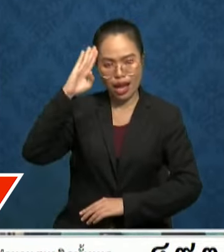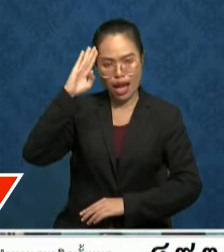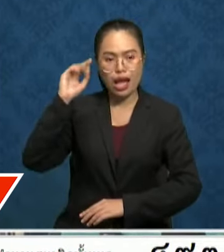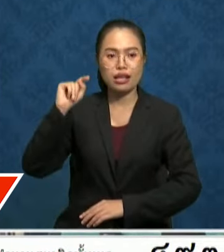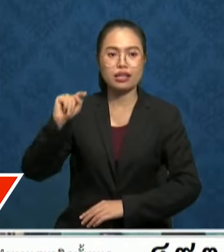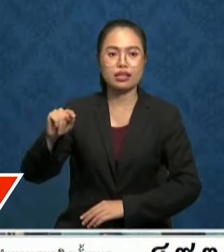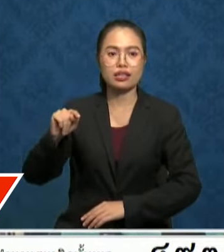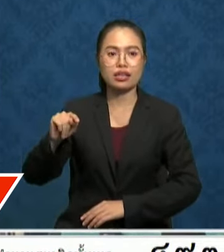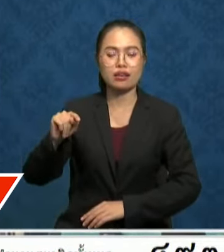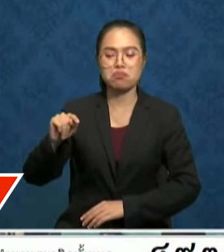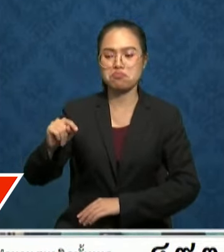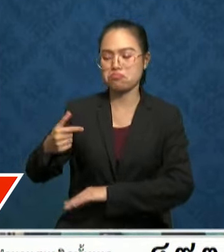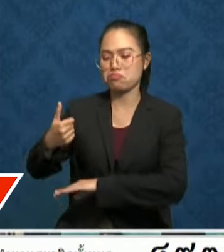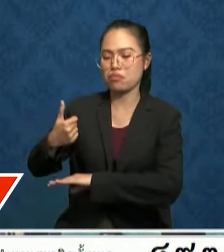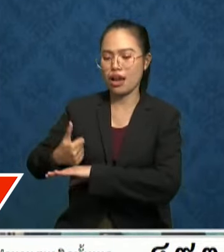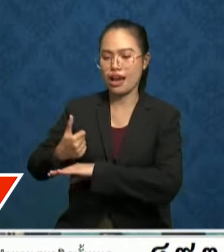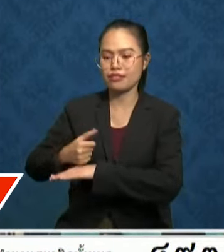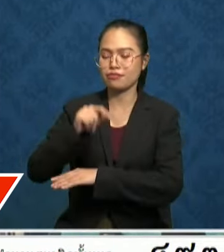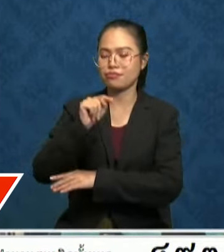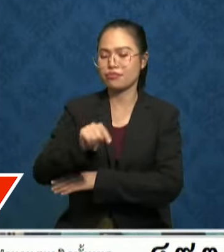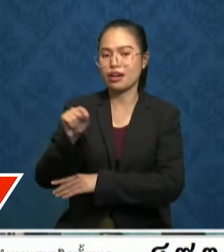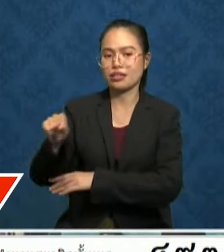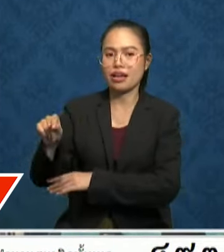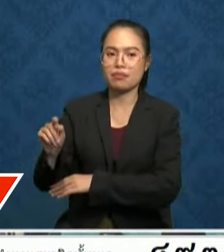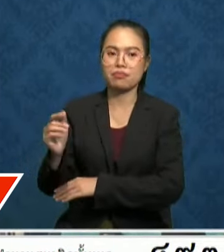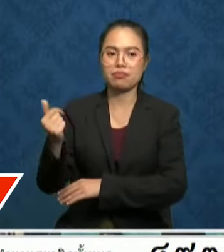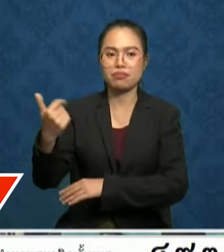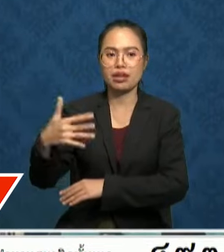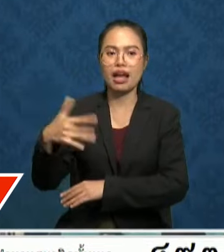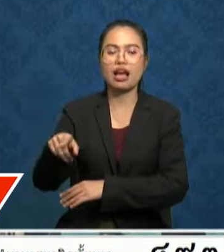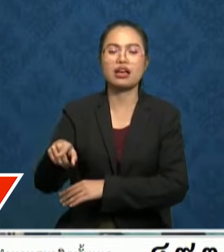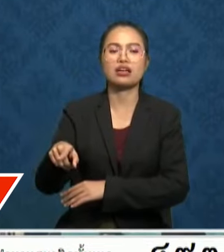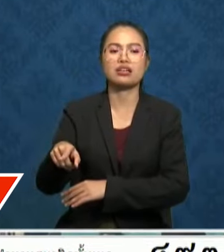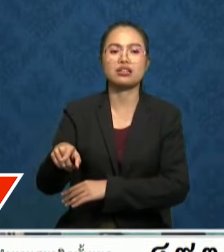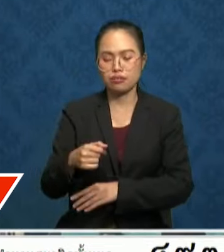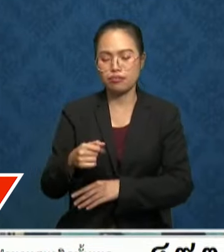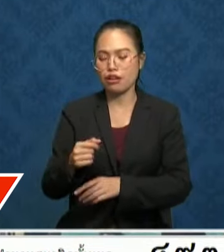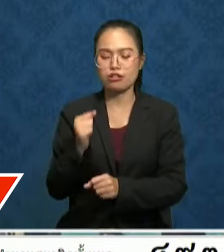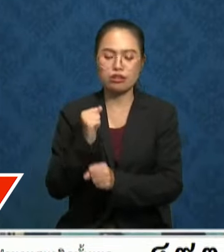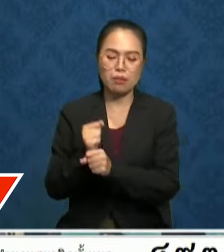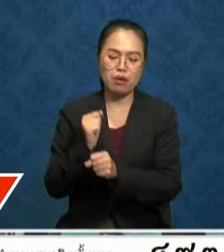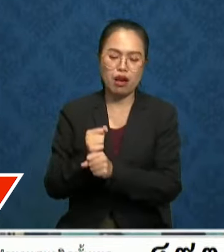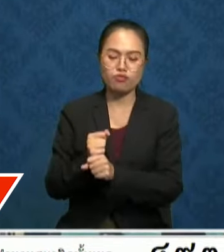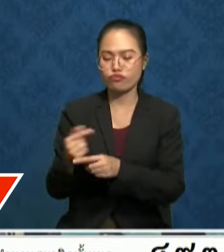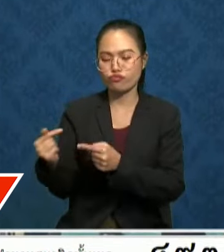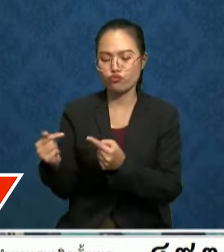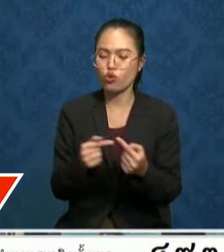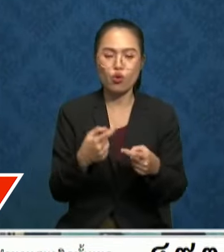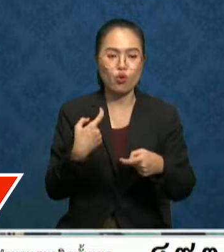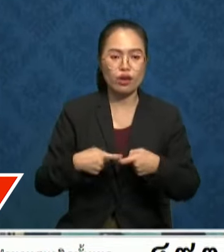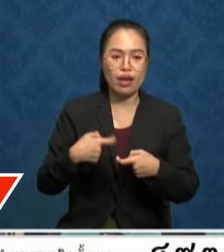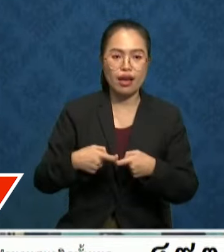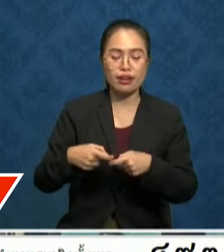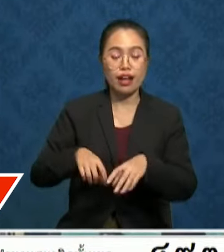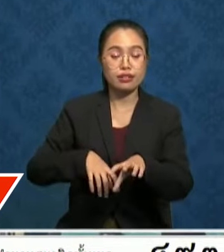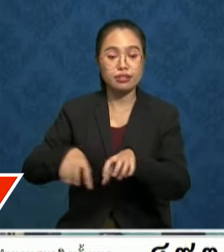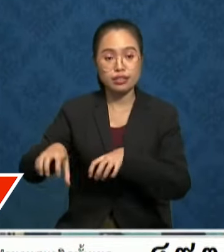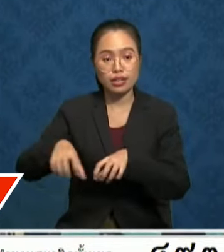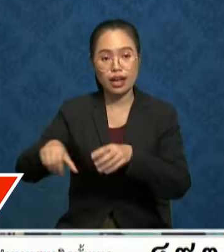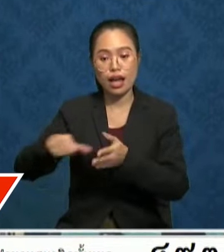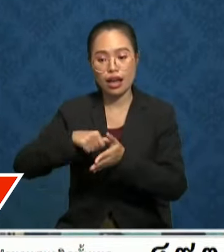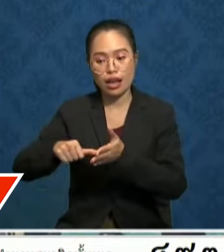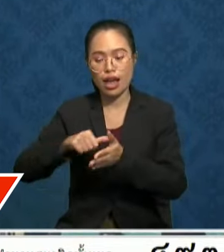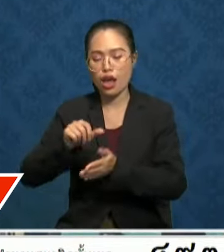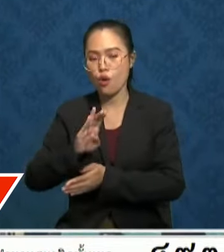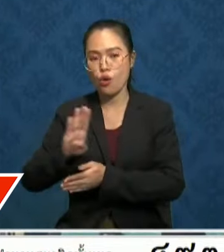บังคับบัญชาโดยหน่วยงานหลายหน่วยงานไม่เป็นเอกภาพไม่สอดคล้องกันการพัฒนาระบบการบรรเทาสาธารณภัยควรจ